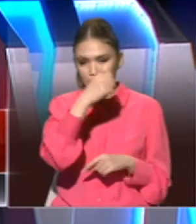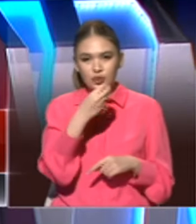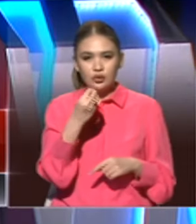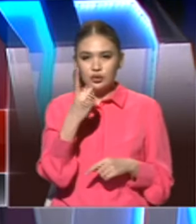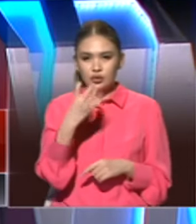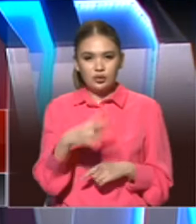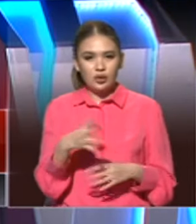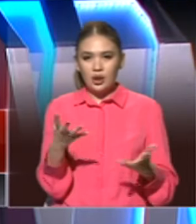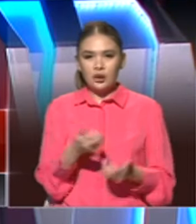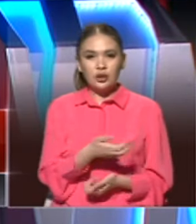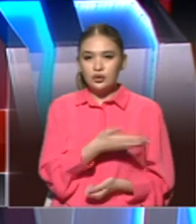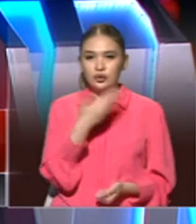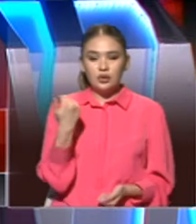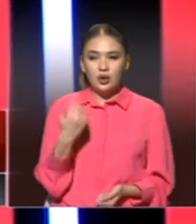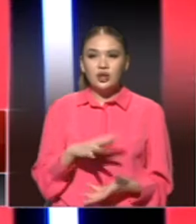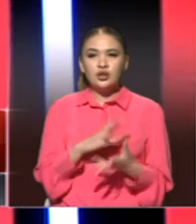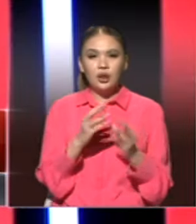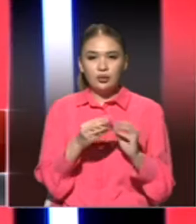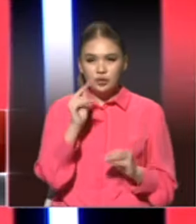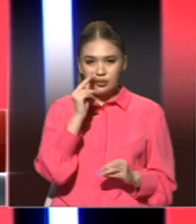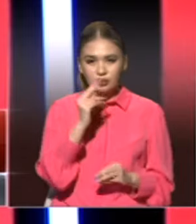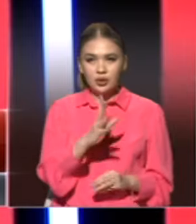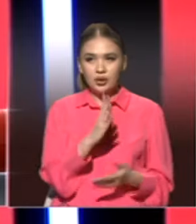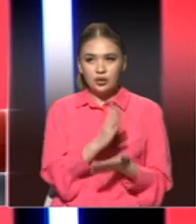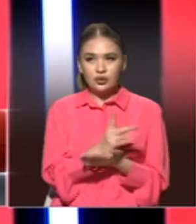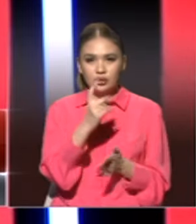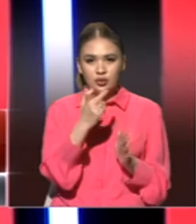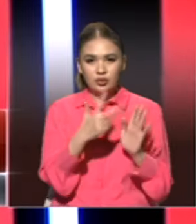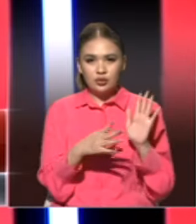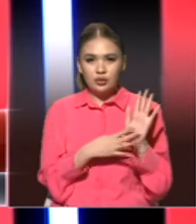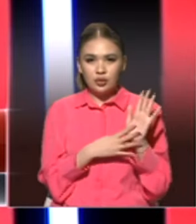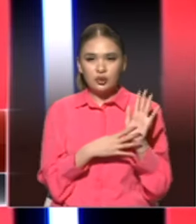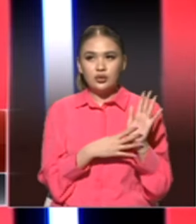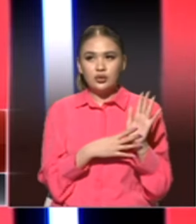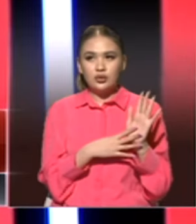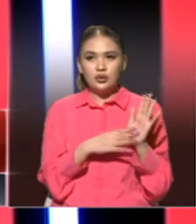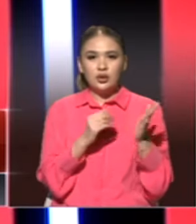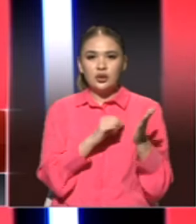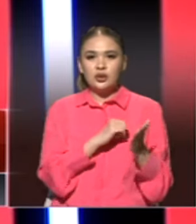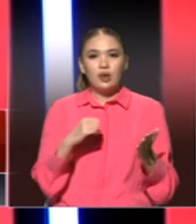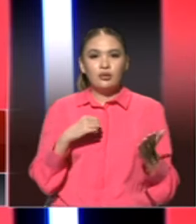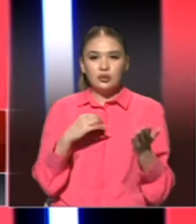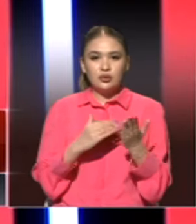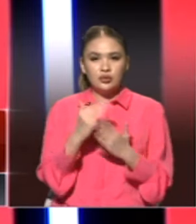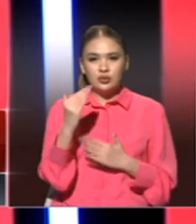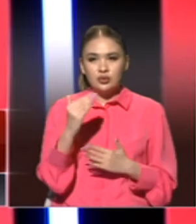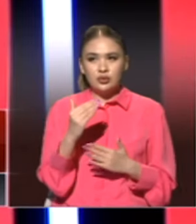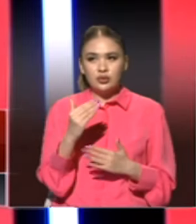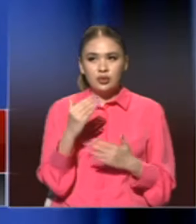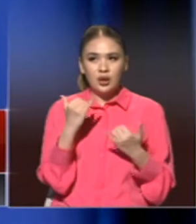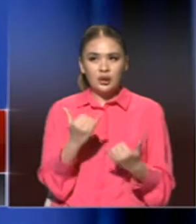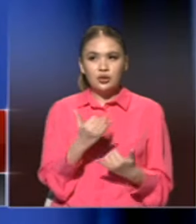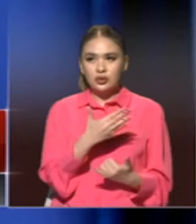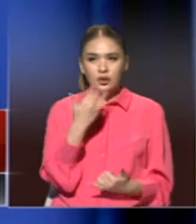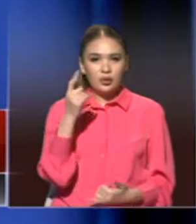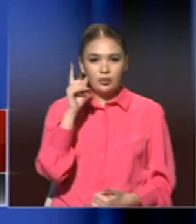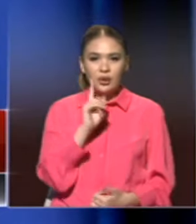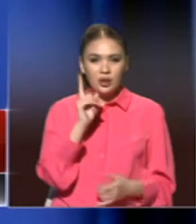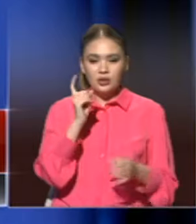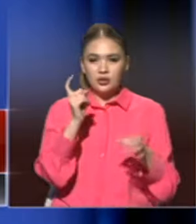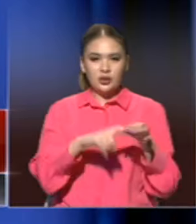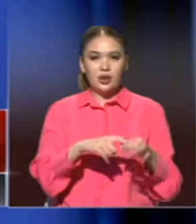айтам. Жалпы, иә? Шымкентте 139 балл алған балалар болды. 139 жоқ. Ең жоғары балл. Қазір жоқ 139. Қазір жоқ, әзірге биыл тіркелмеді